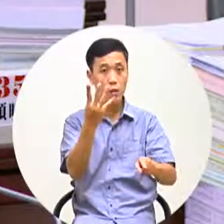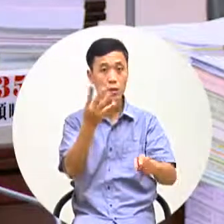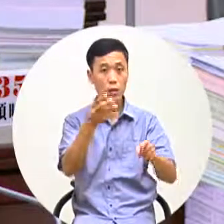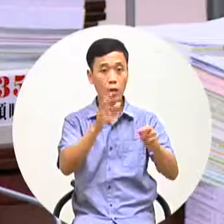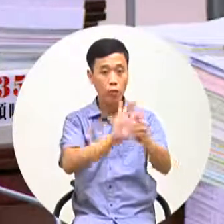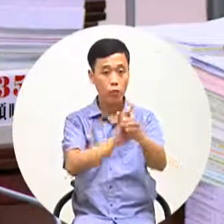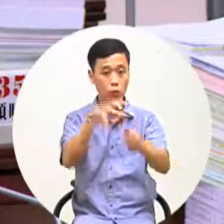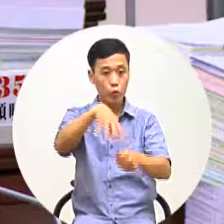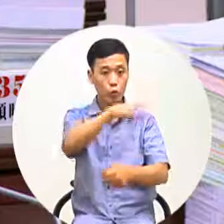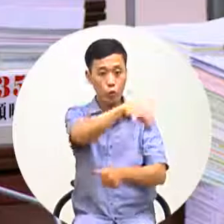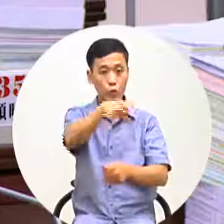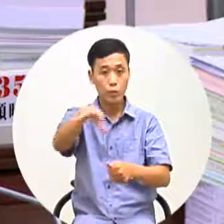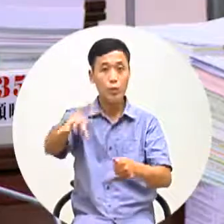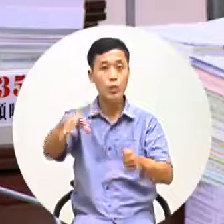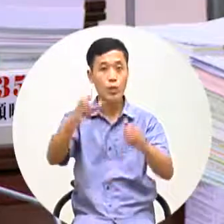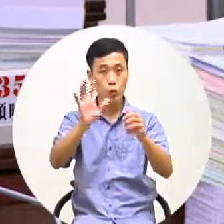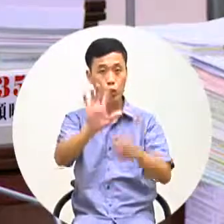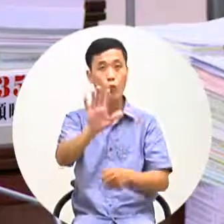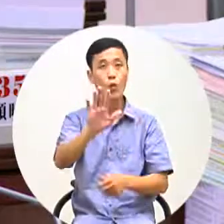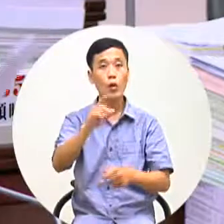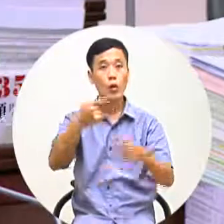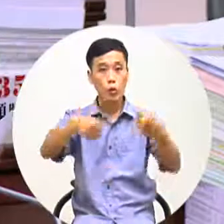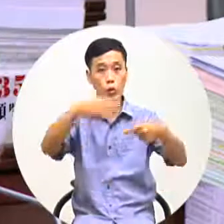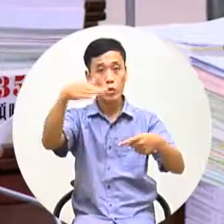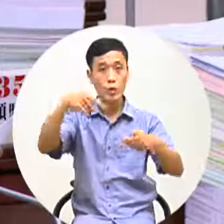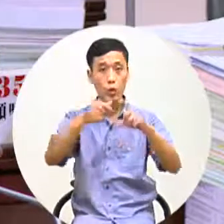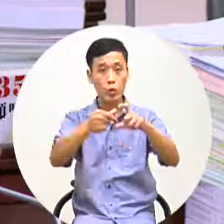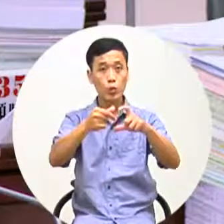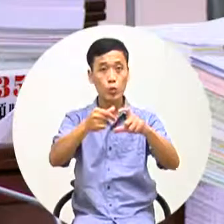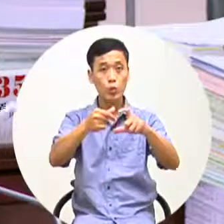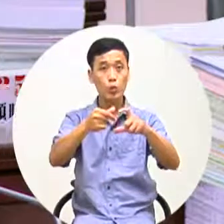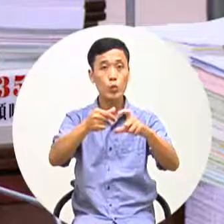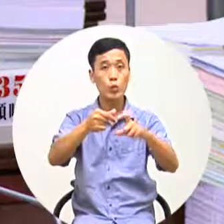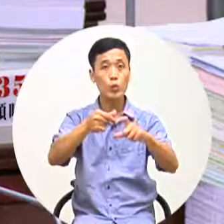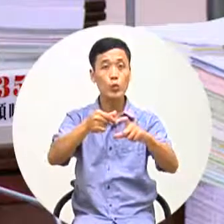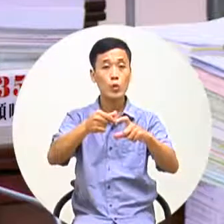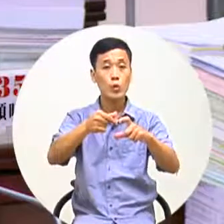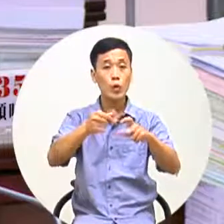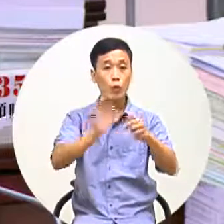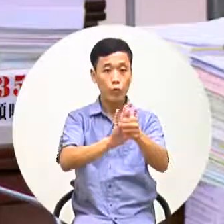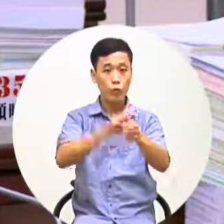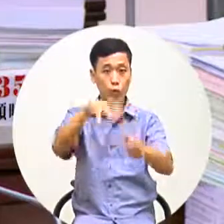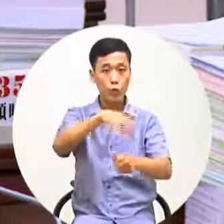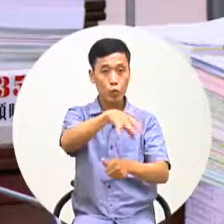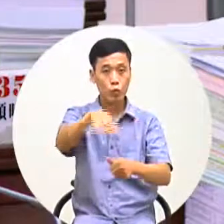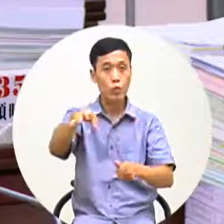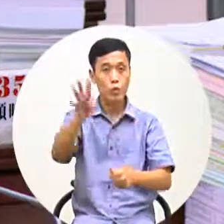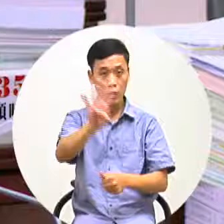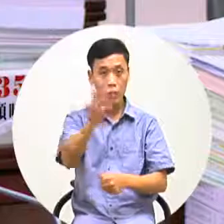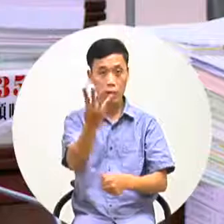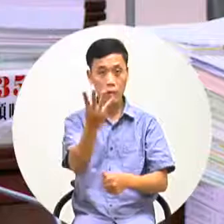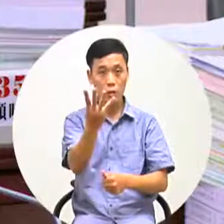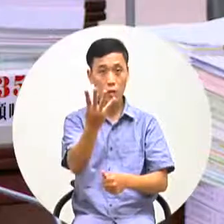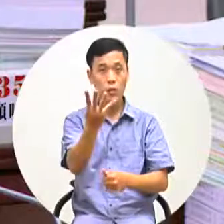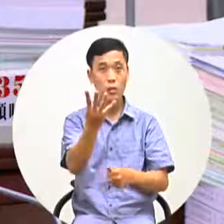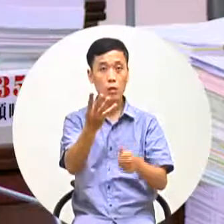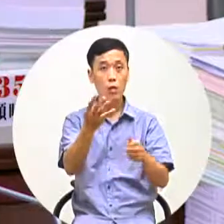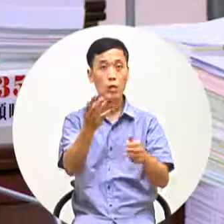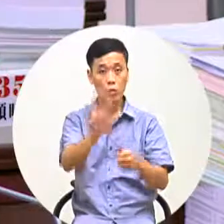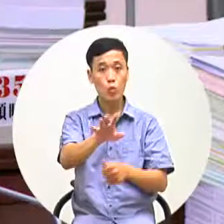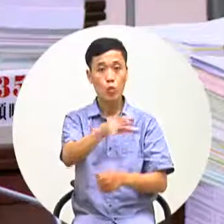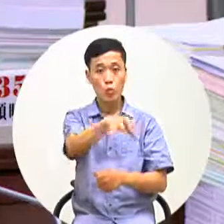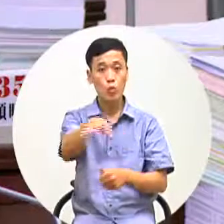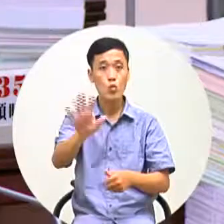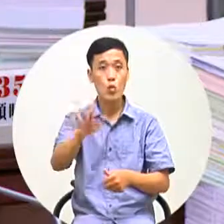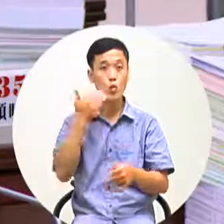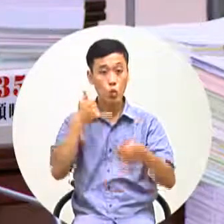山区的市议员四席而已，四席都比较适合不出。哦，那这个的马路如果没有给他处理，我觉得我们四